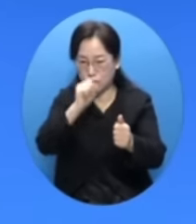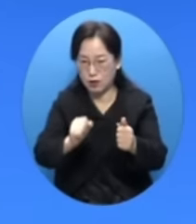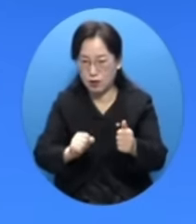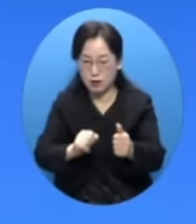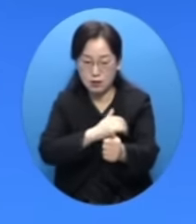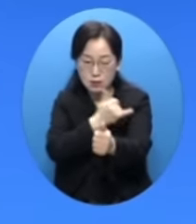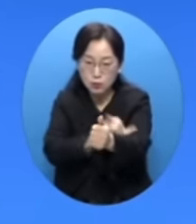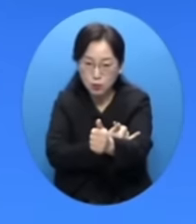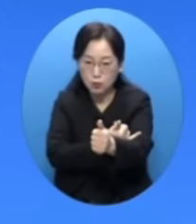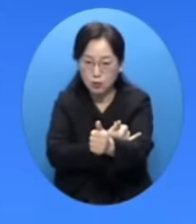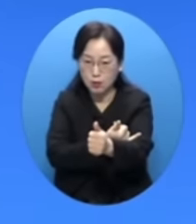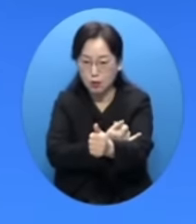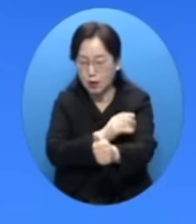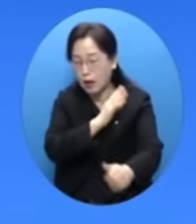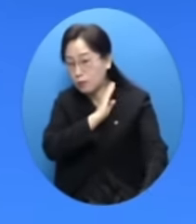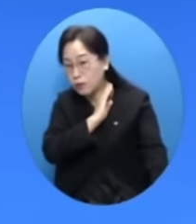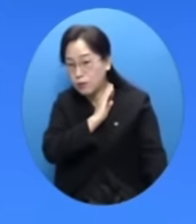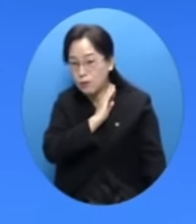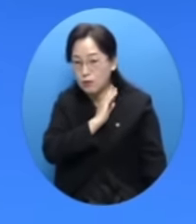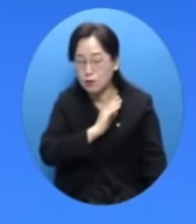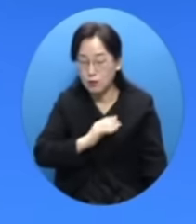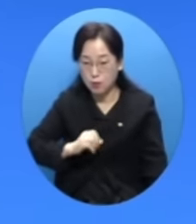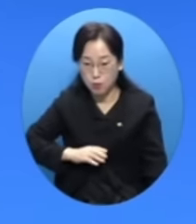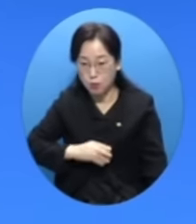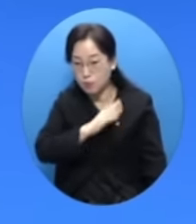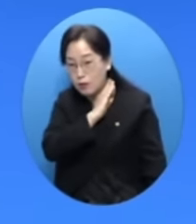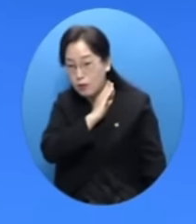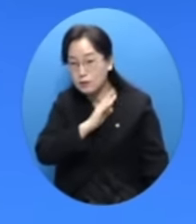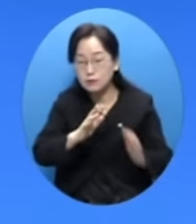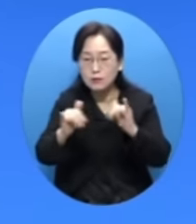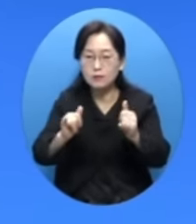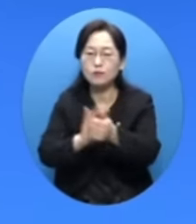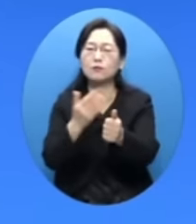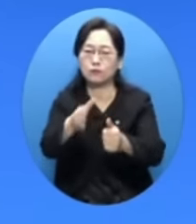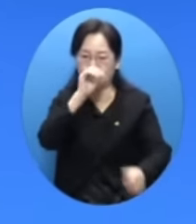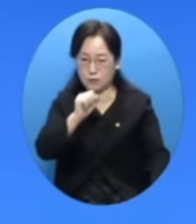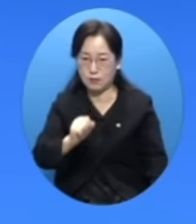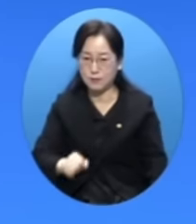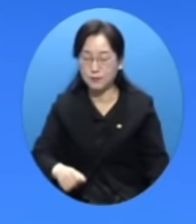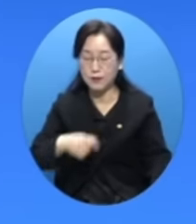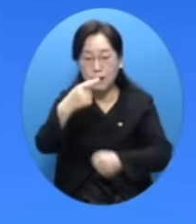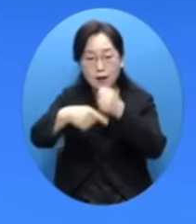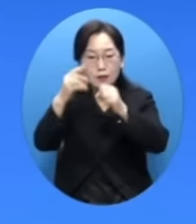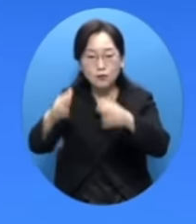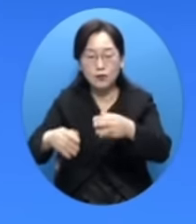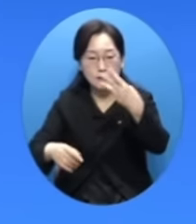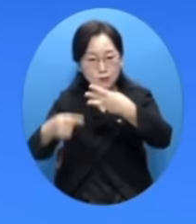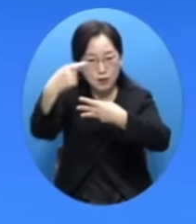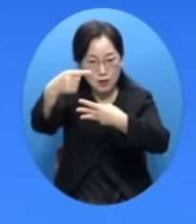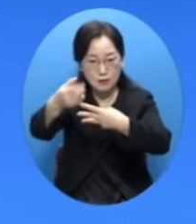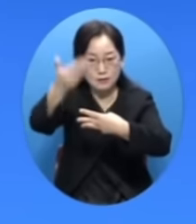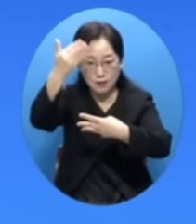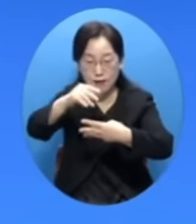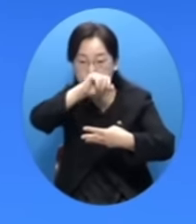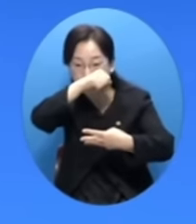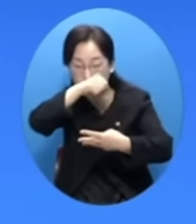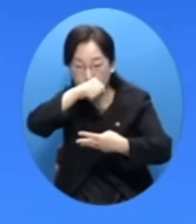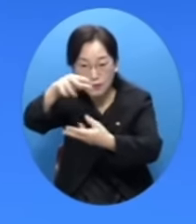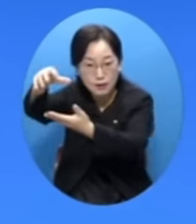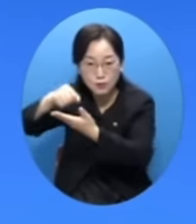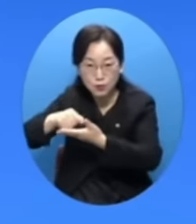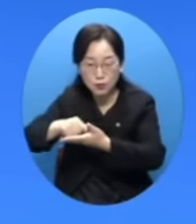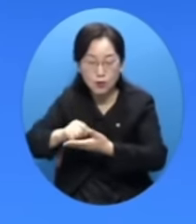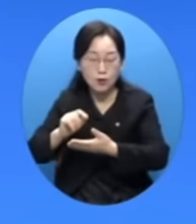사람들 사랑으로 품어야 됩니다. 우리가 1년 예산의 3분의 1을 가난하고 어려운 사람을 도우는 것은 주님의